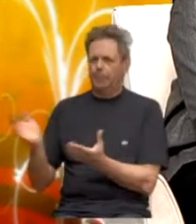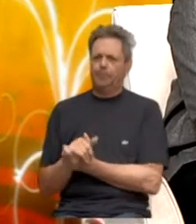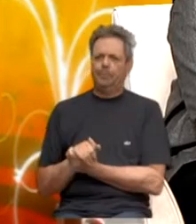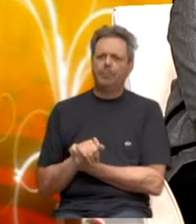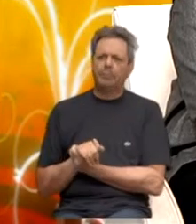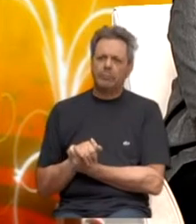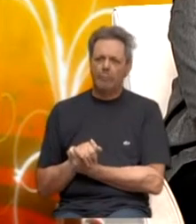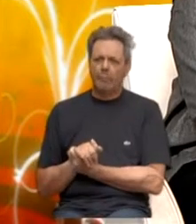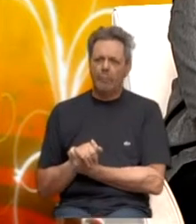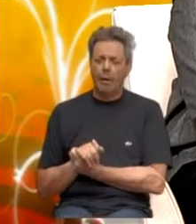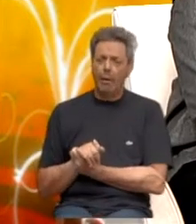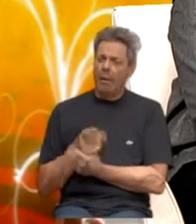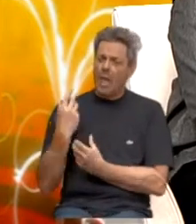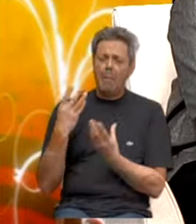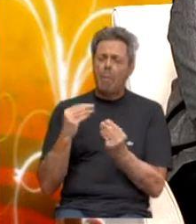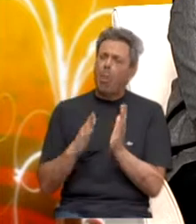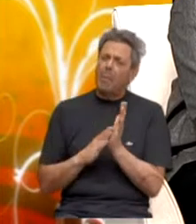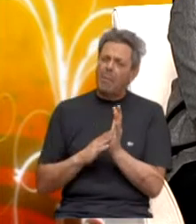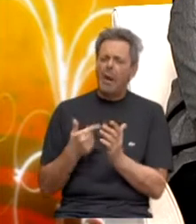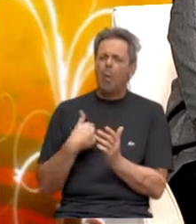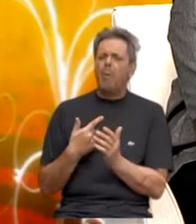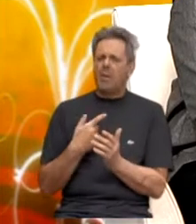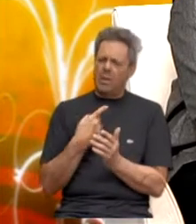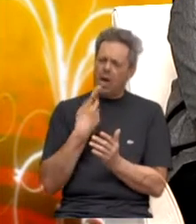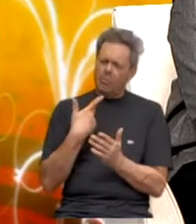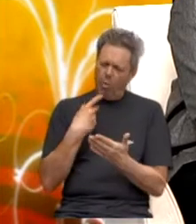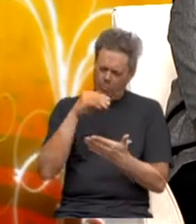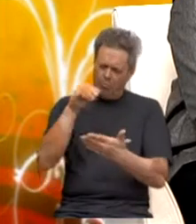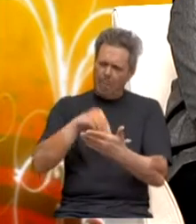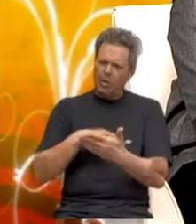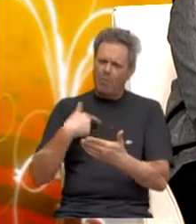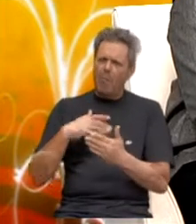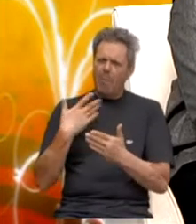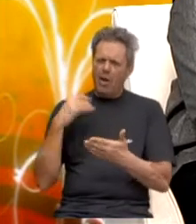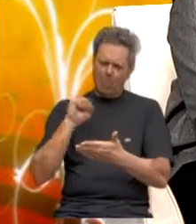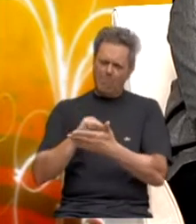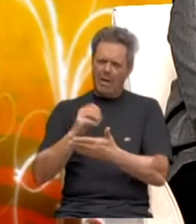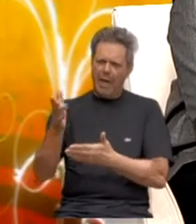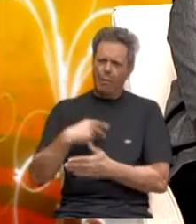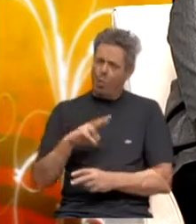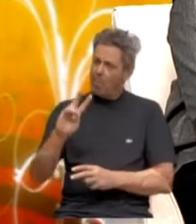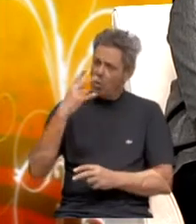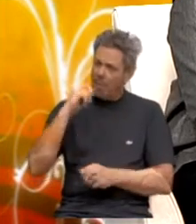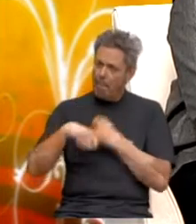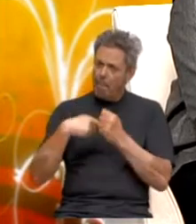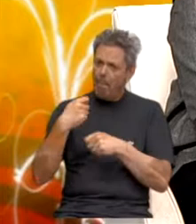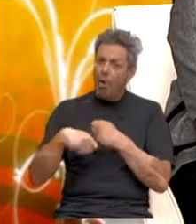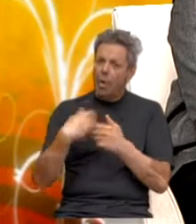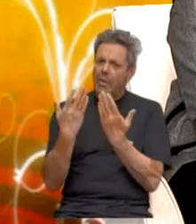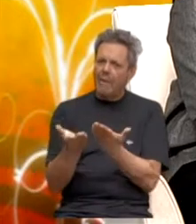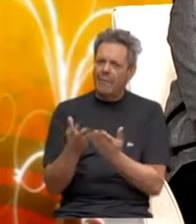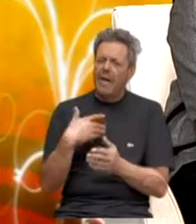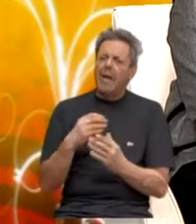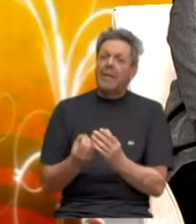svojim kolegama. Dakle, ima puno primjera koje mi navodimo u tom letku i kojima zapravo pozivamo poslodavce da